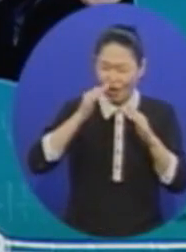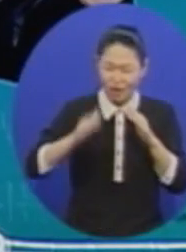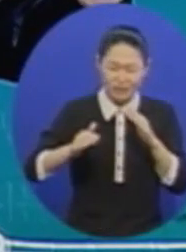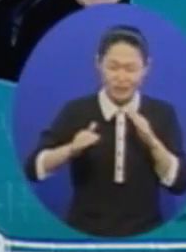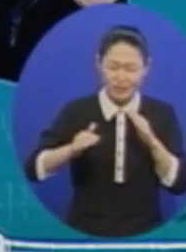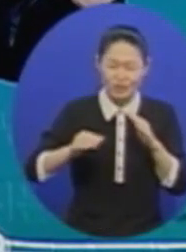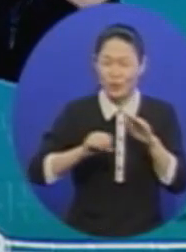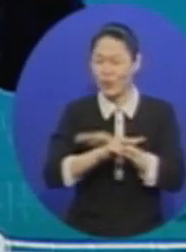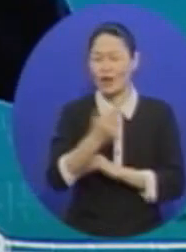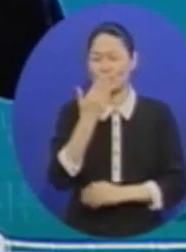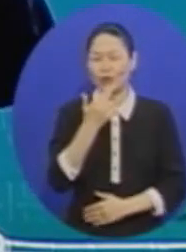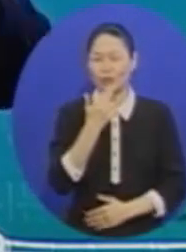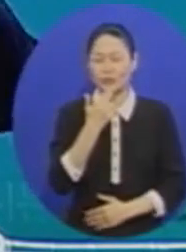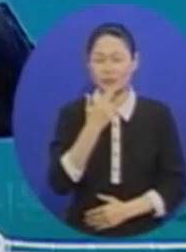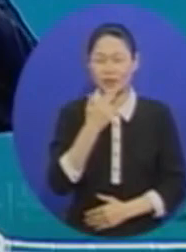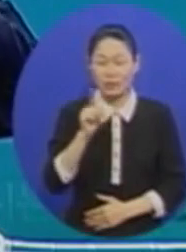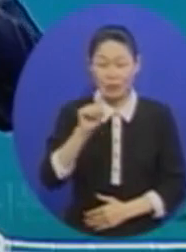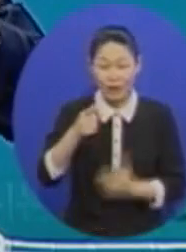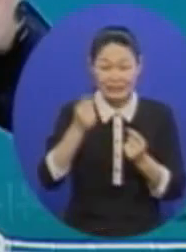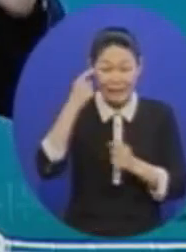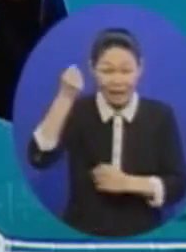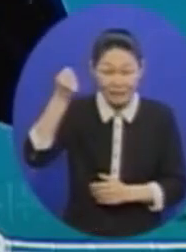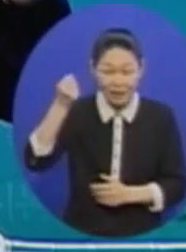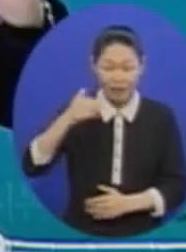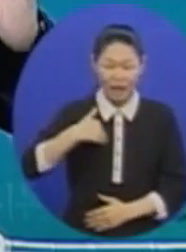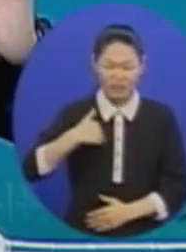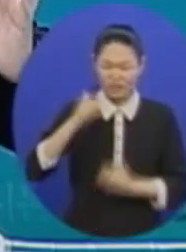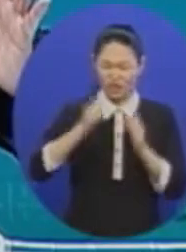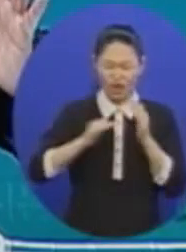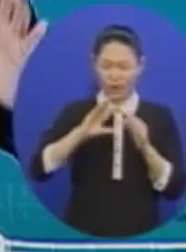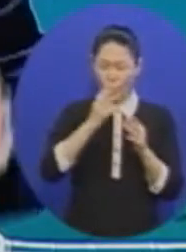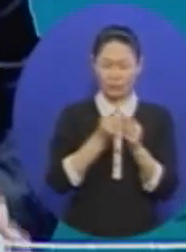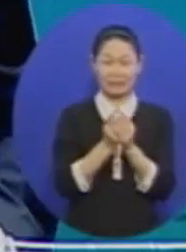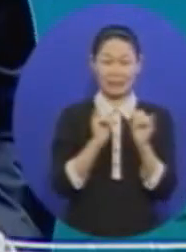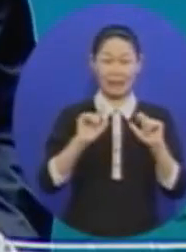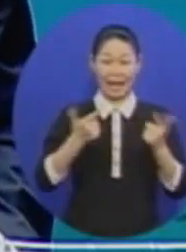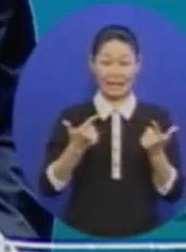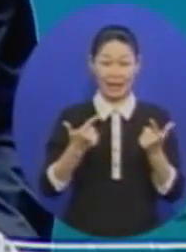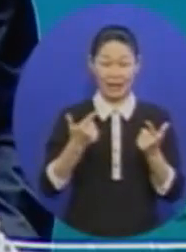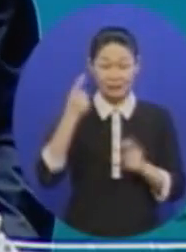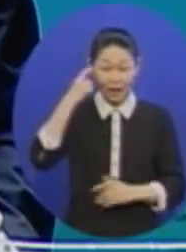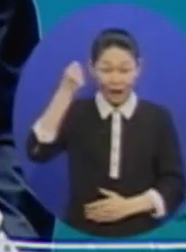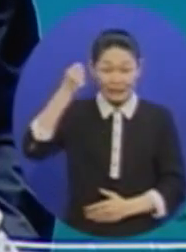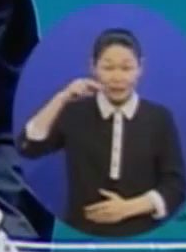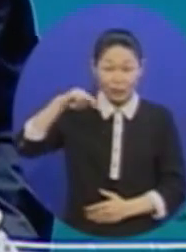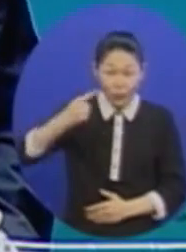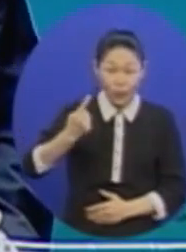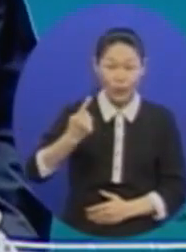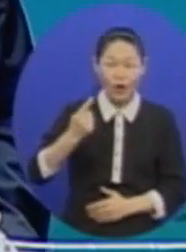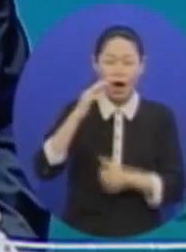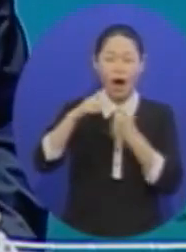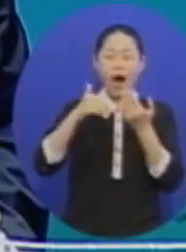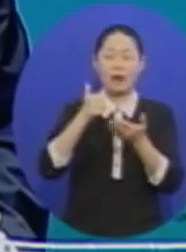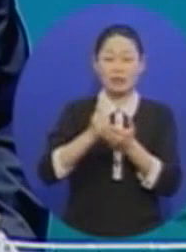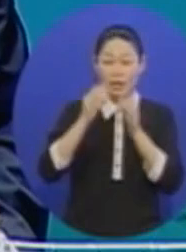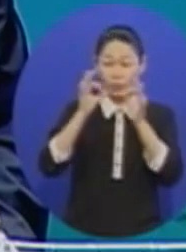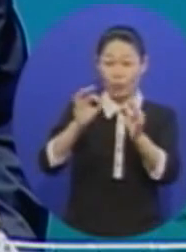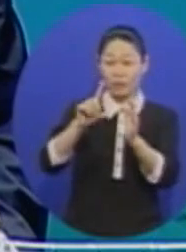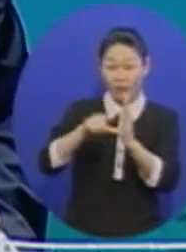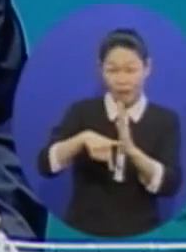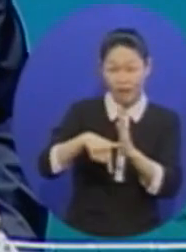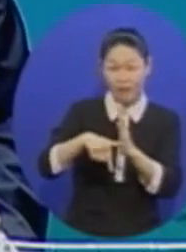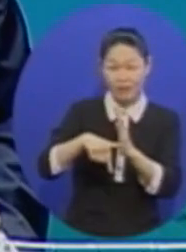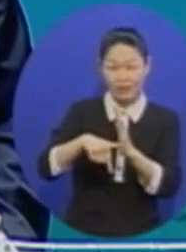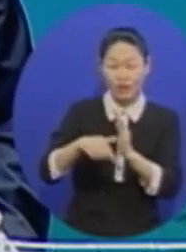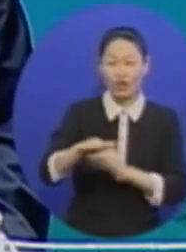없어요 지금 그렇게 생각하는 사람 나는 절대로 온전한 사람이 아니야 이런 사람도 하나님이 보시기에는